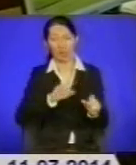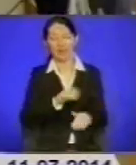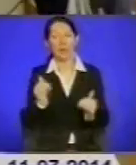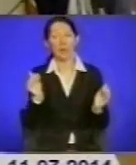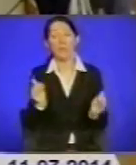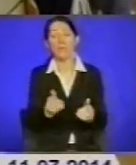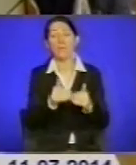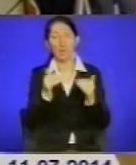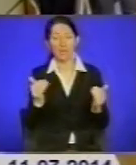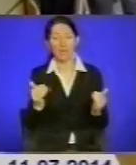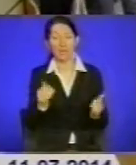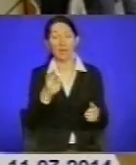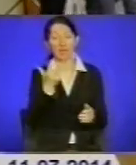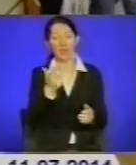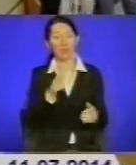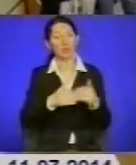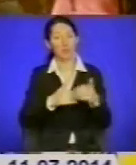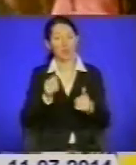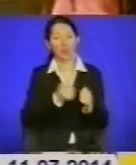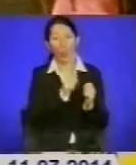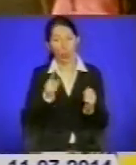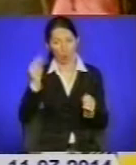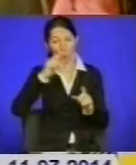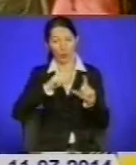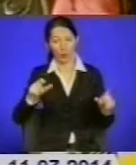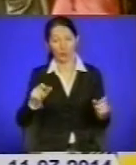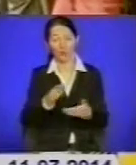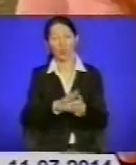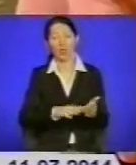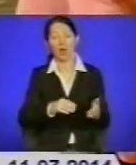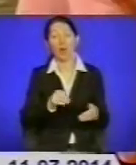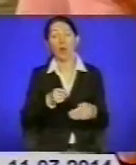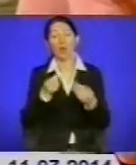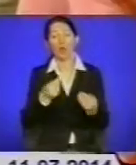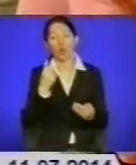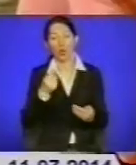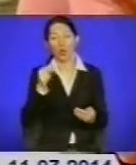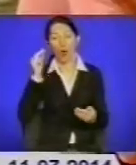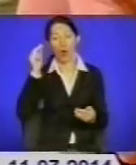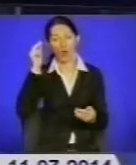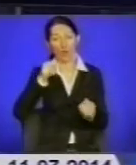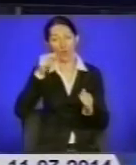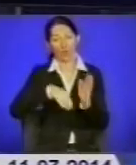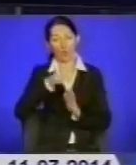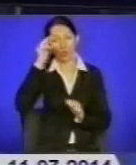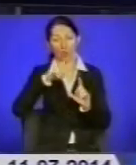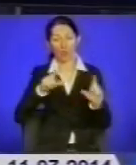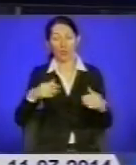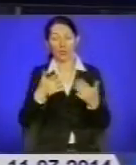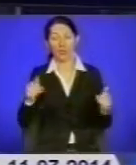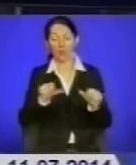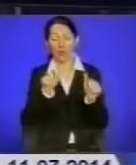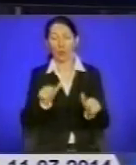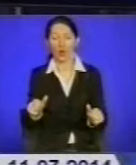у кожному з них. Заяви, подані на певну спеціальність до одного вищого навчального закладу за різними формами навчання, вважаються фактом